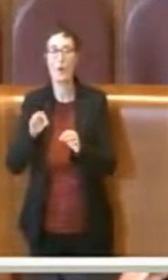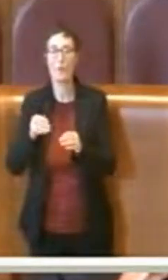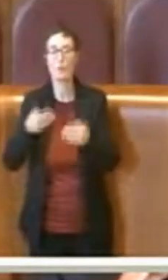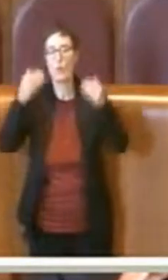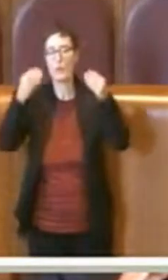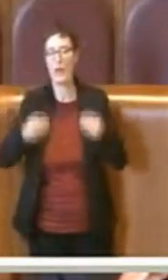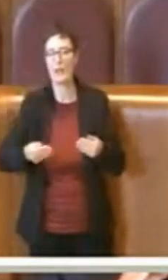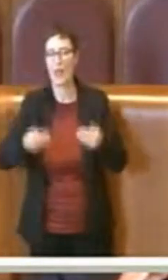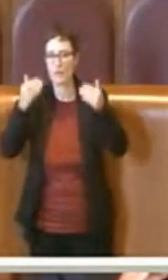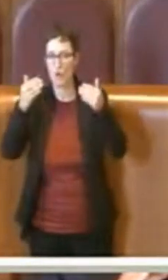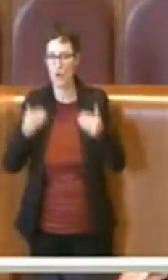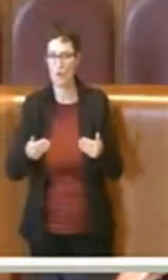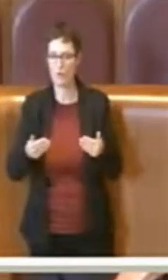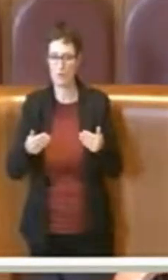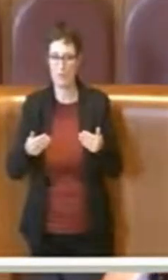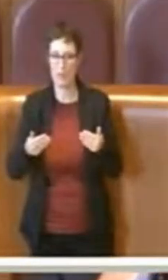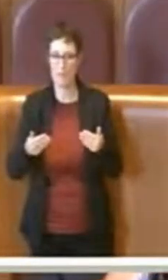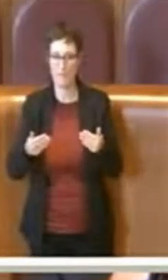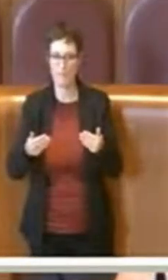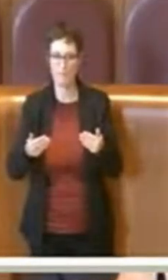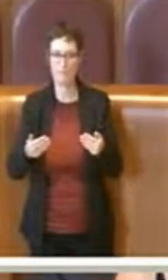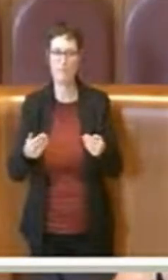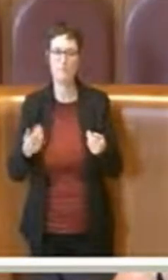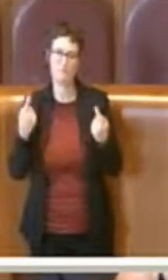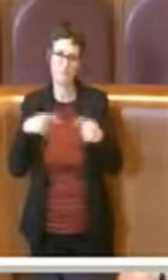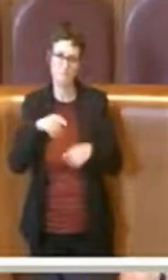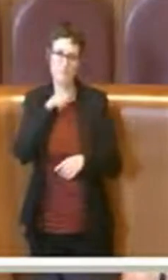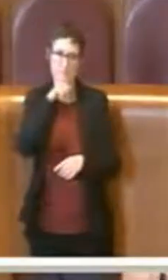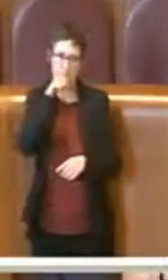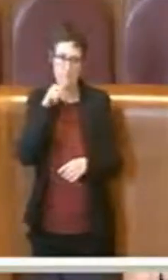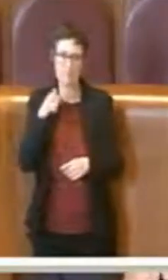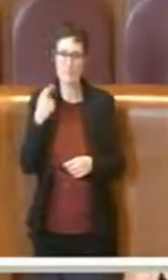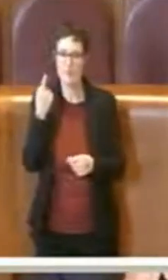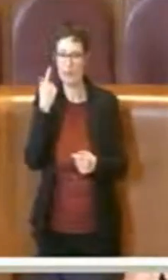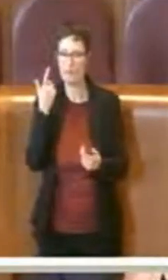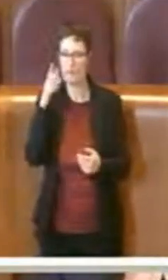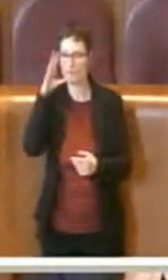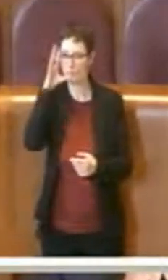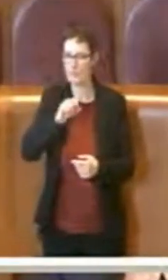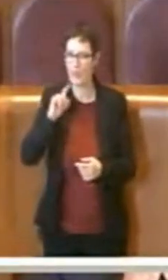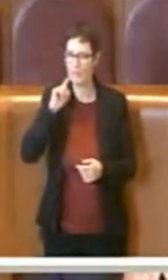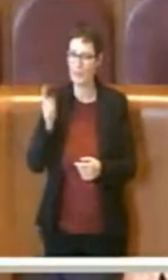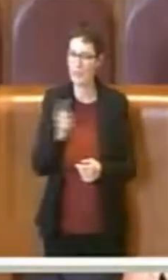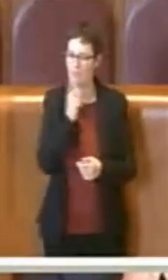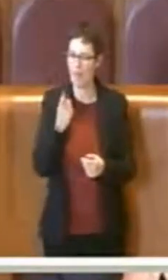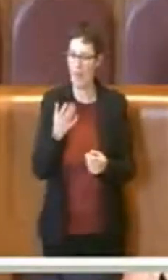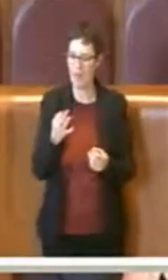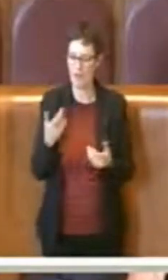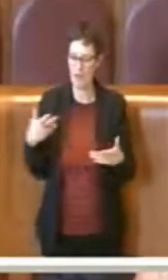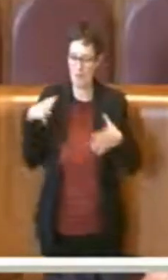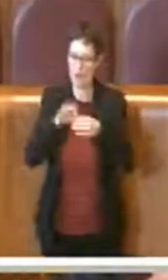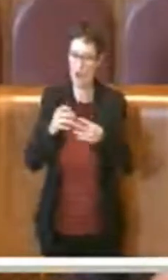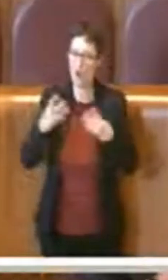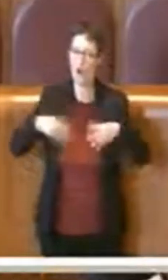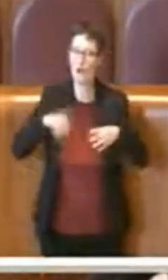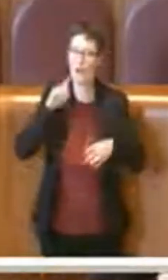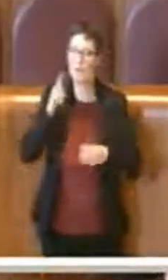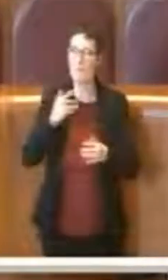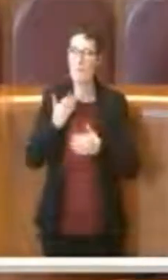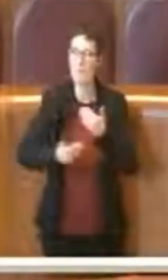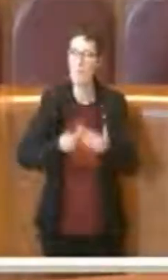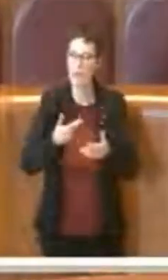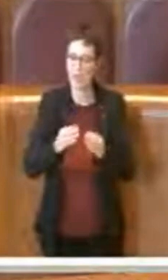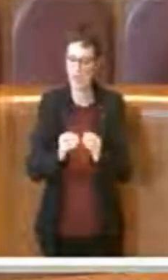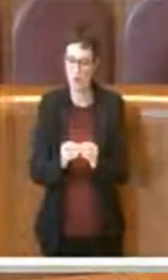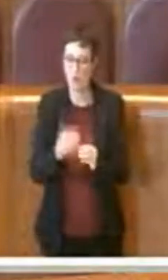ragioneremo meglio anche sugli impatti dell'organizzazione e soprattutto anche sul lavoro. Da questo punto di vista credo che